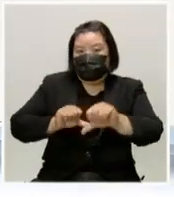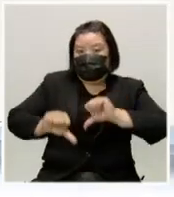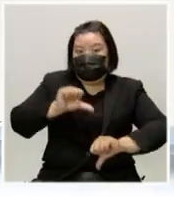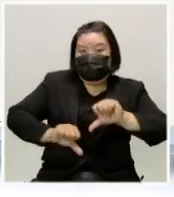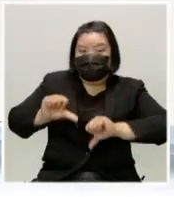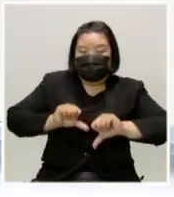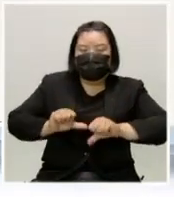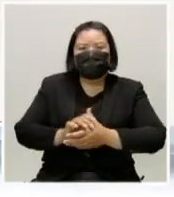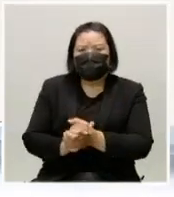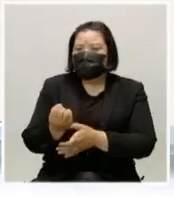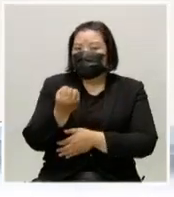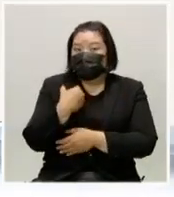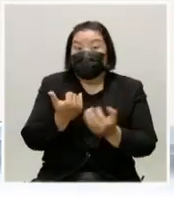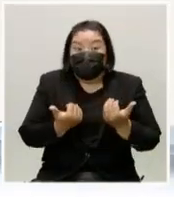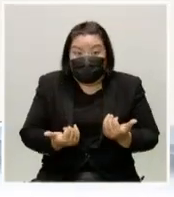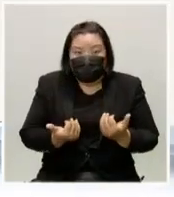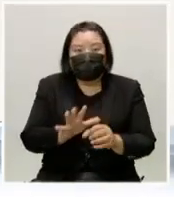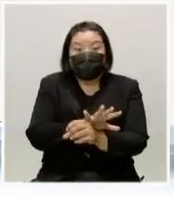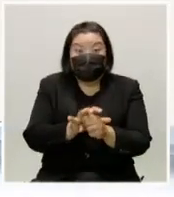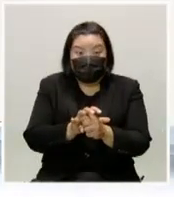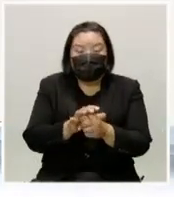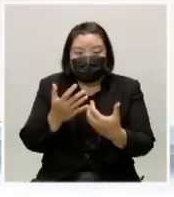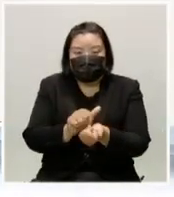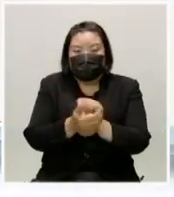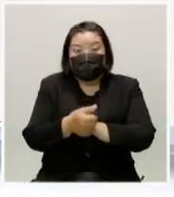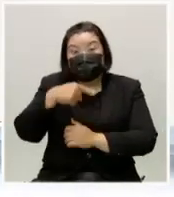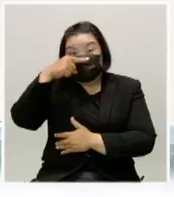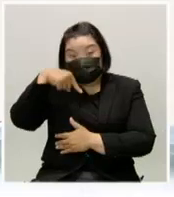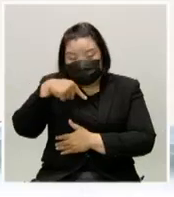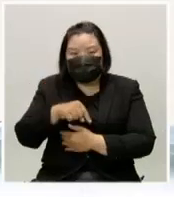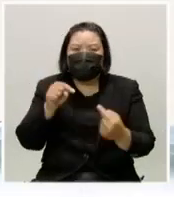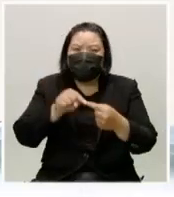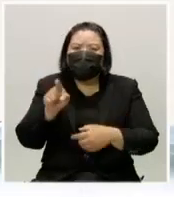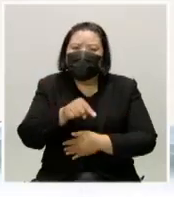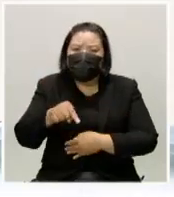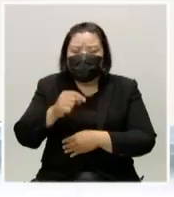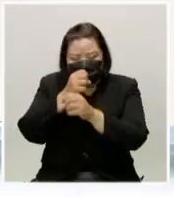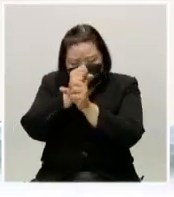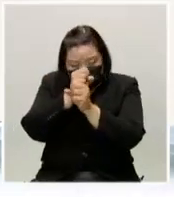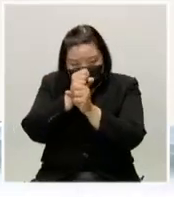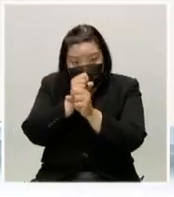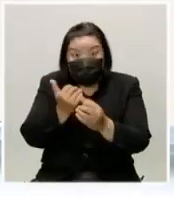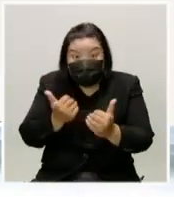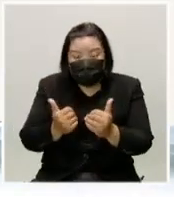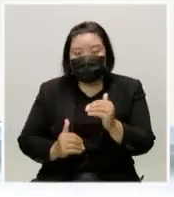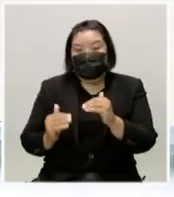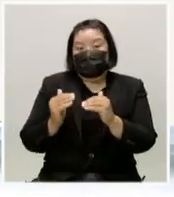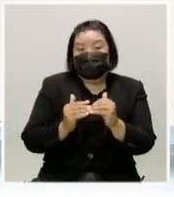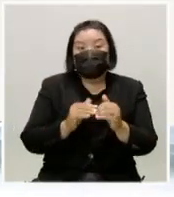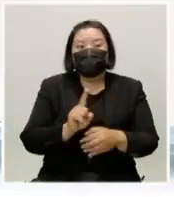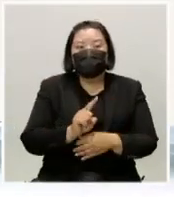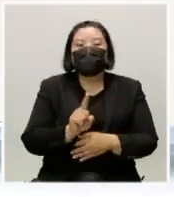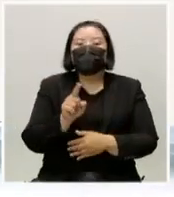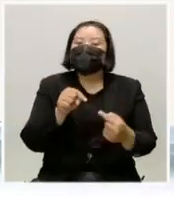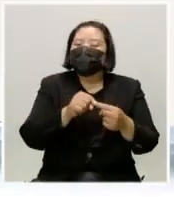ยันว่าสายพันธุ์ที่อยู่ระหว่างการตรวจสอบที่อังกฤษตอนนี้เนี่ยไม่ได้น่ากลัวเทียบเท่ากันกับสายพันธุ์อินเดียอังกฤษหรือแอฟริกาใ